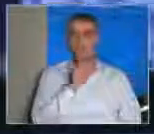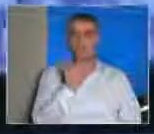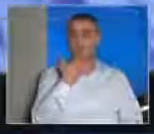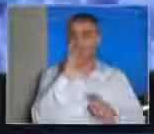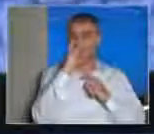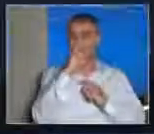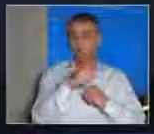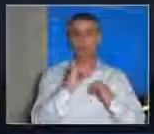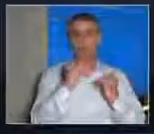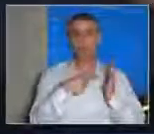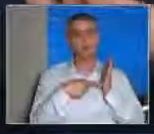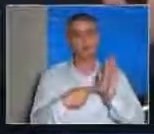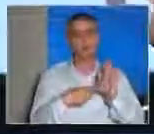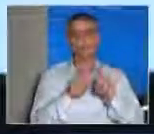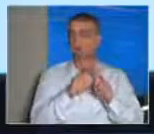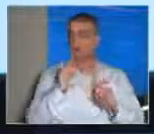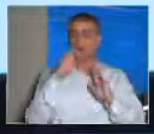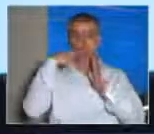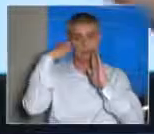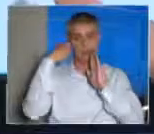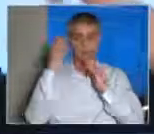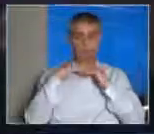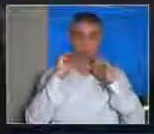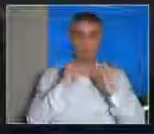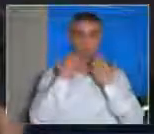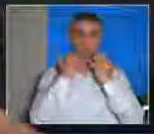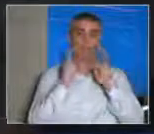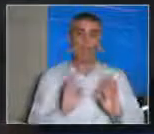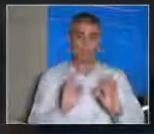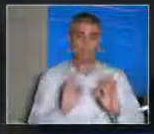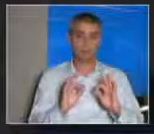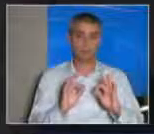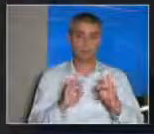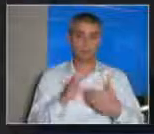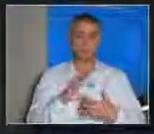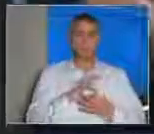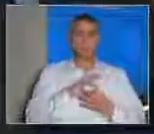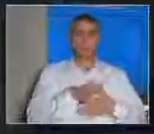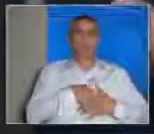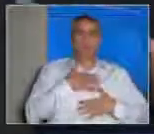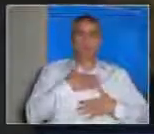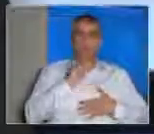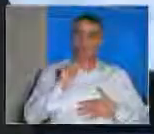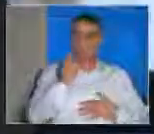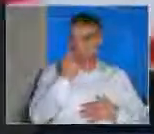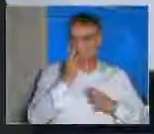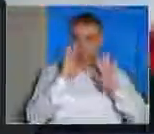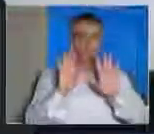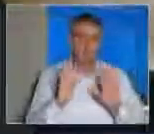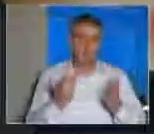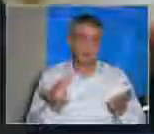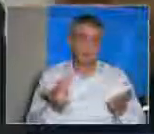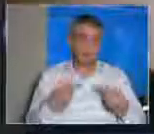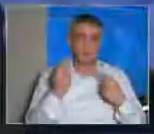הסטורי עצמו כן ימחיש, כי כמו כל סרט שמבוסס על סיפור אמיתי, שנגע בנו, כולנו רואים סרטים, אני